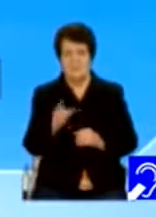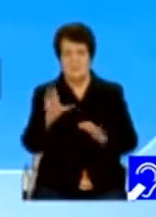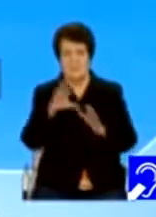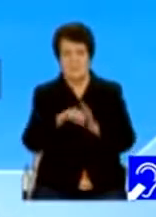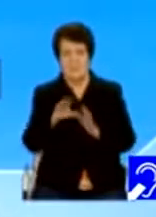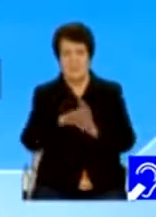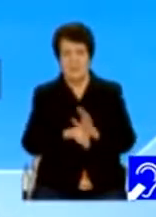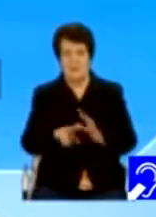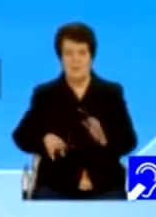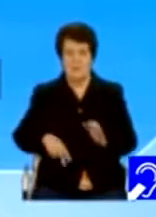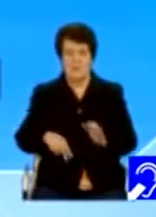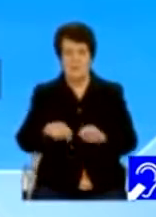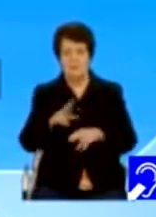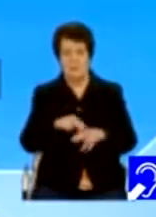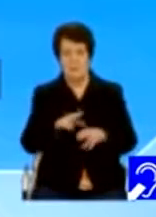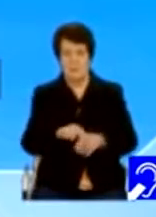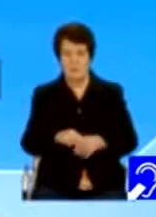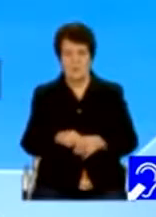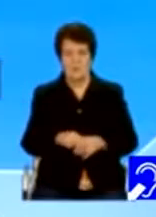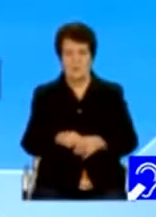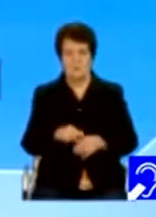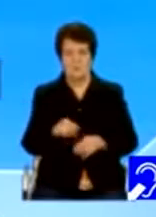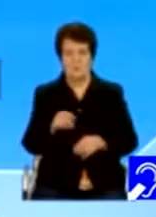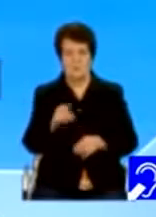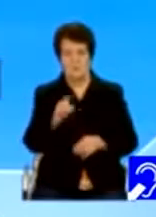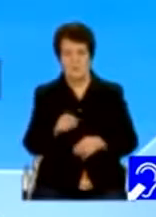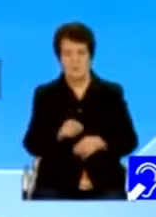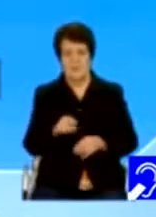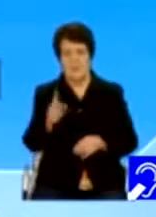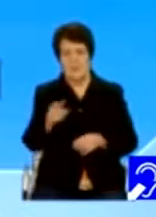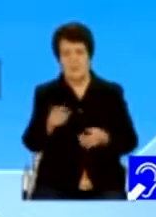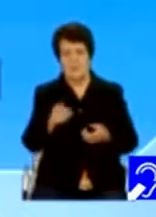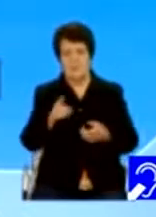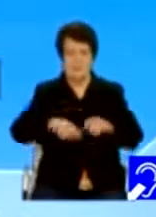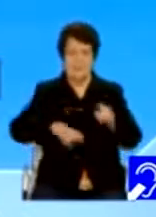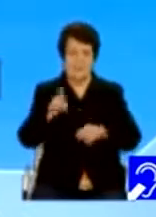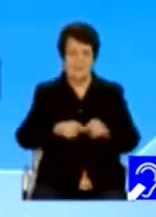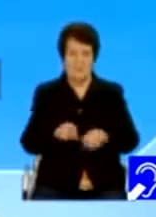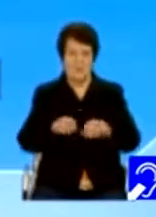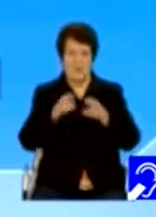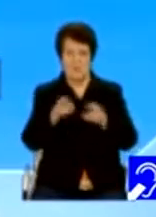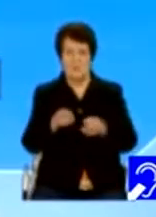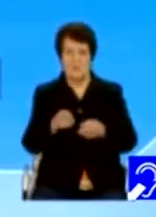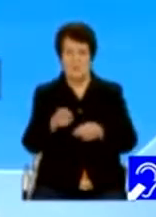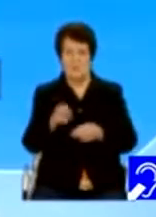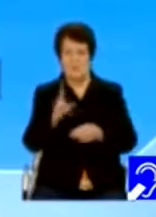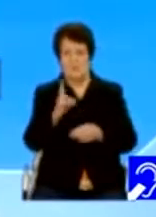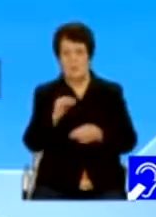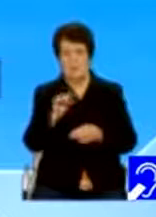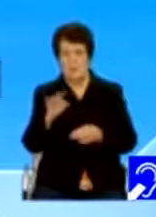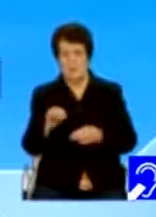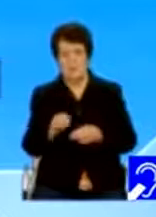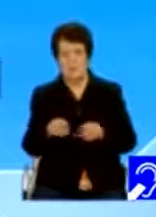direcției investigații speciale a Poliției. Ciubaciuc Maxim, finul de cununia lui Cavcaliuc, șef secției contrabandă. Stas Munteanu, inspector în